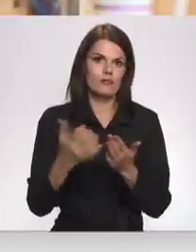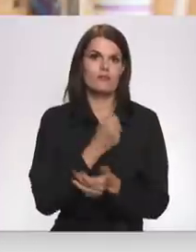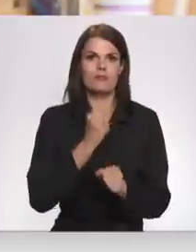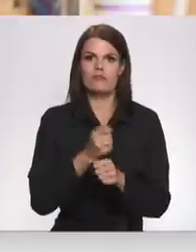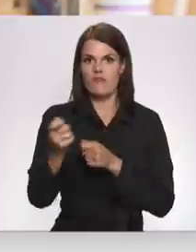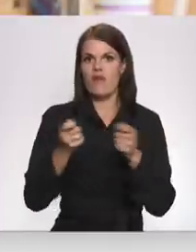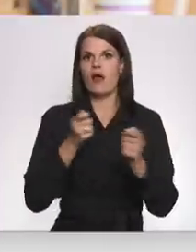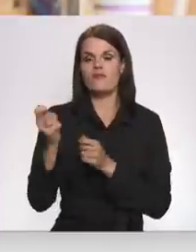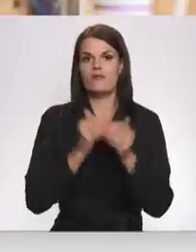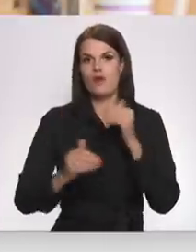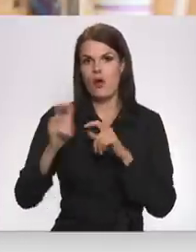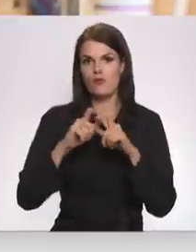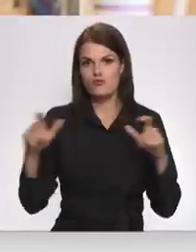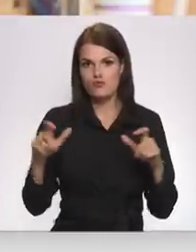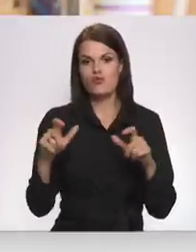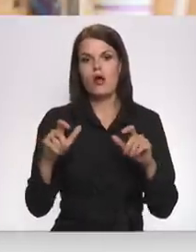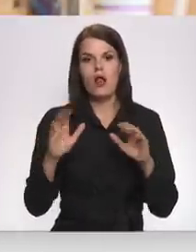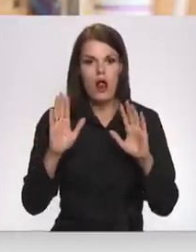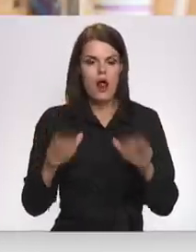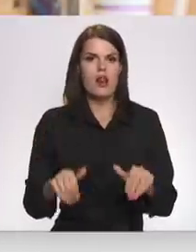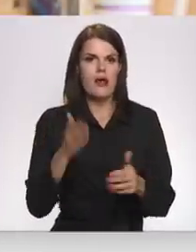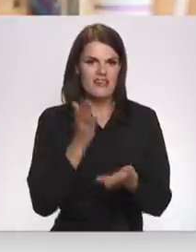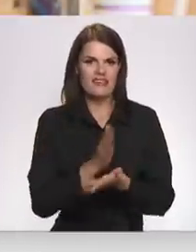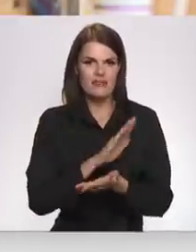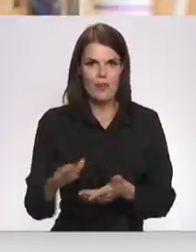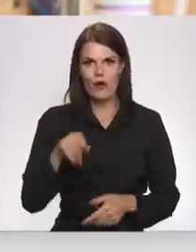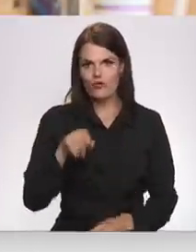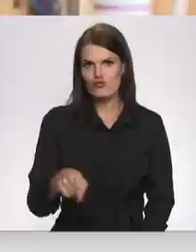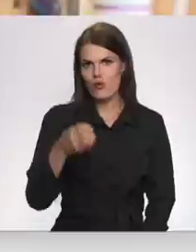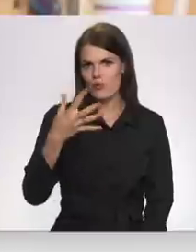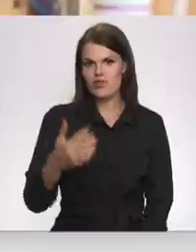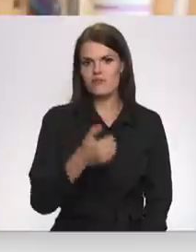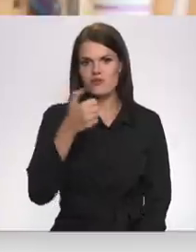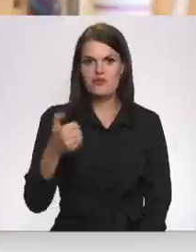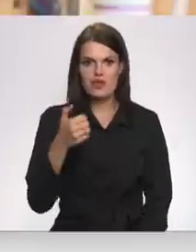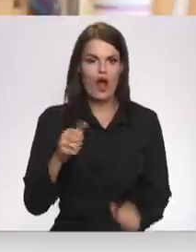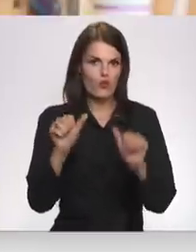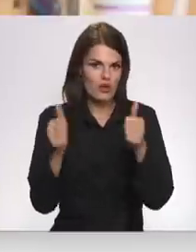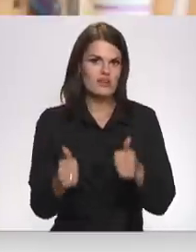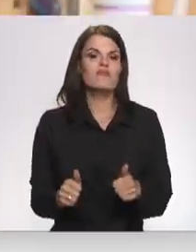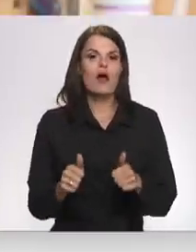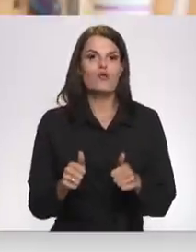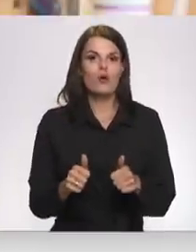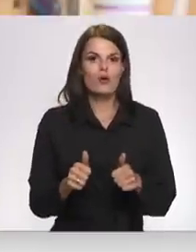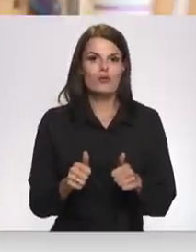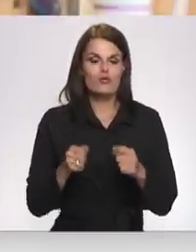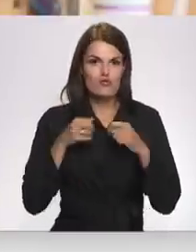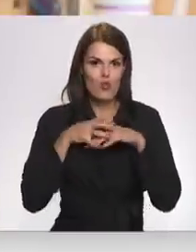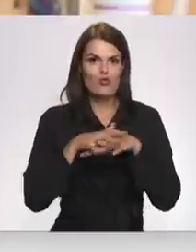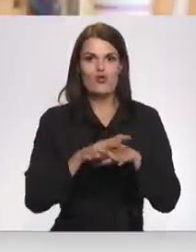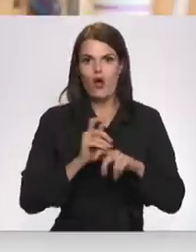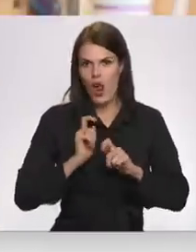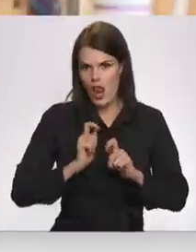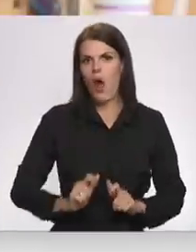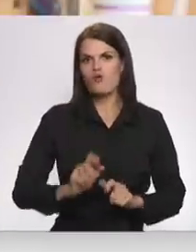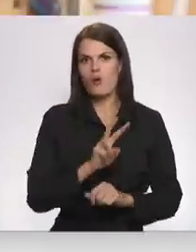rektoru, lai sajauktu šo 15 gadus izveidojošos struktūrālo